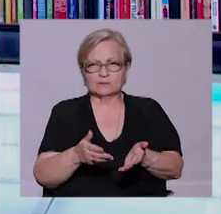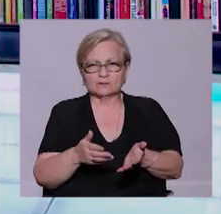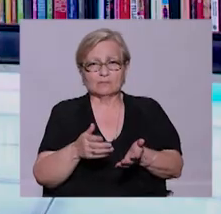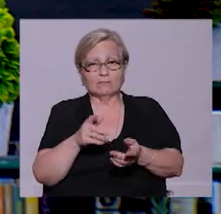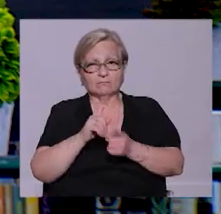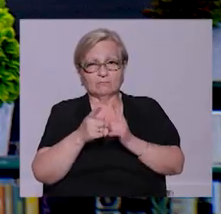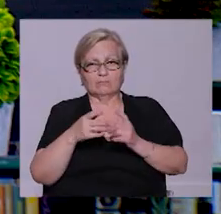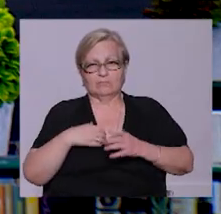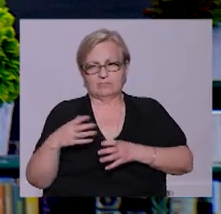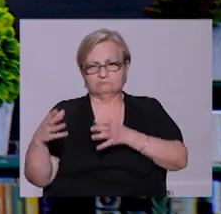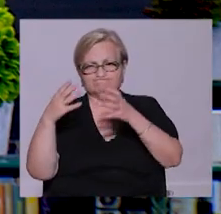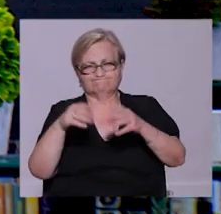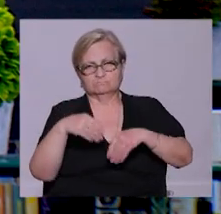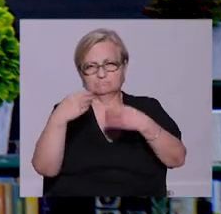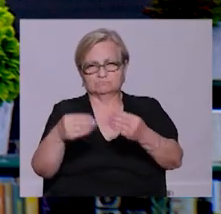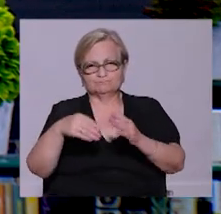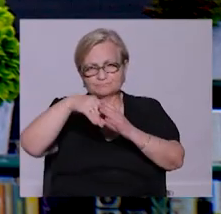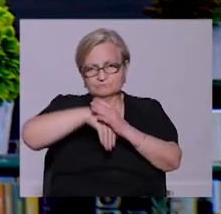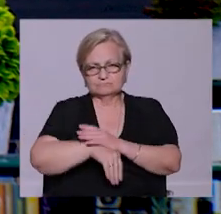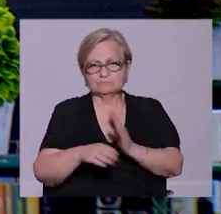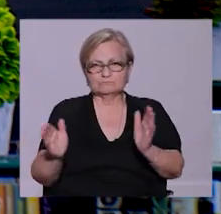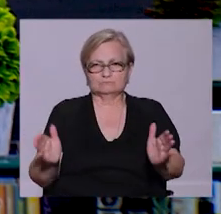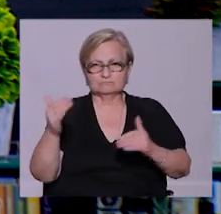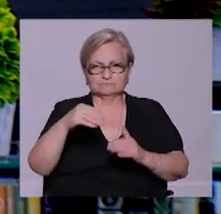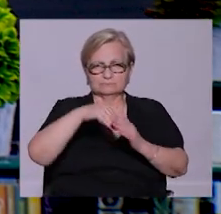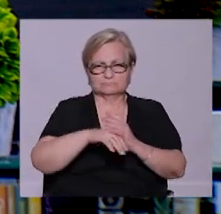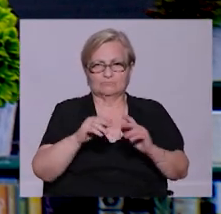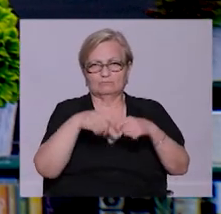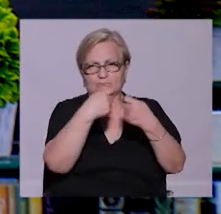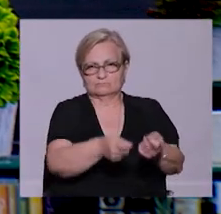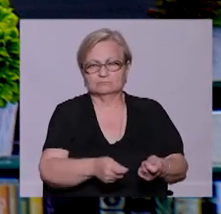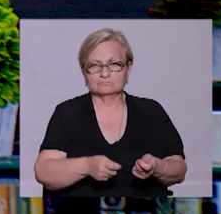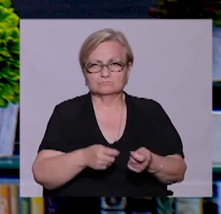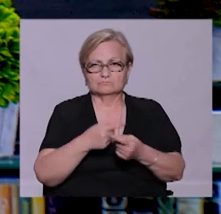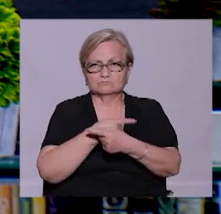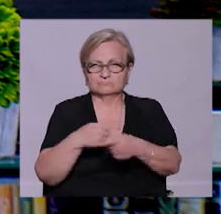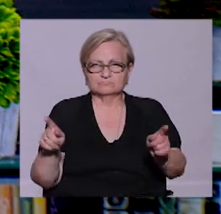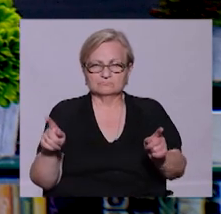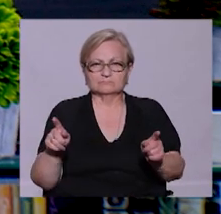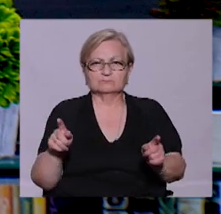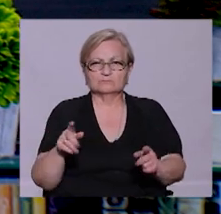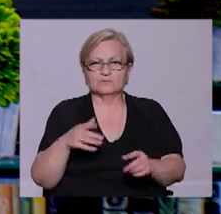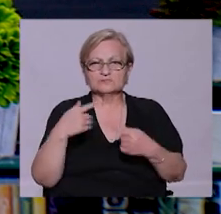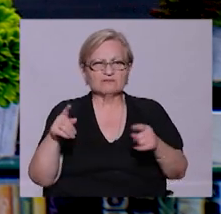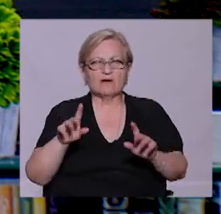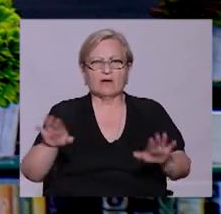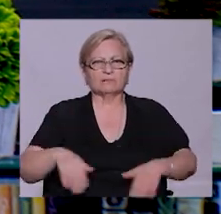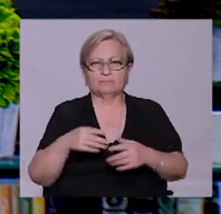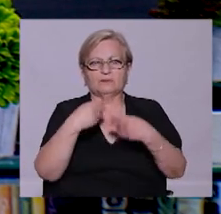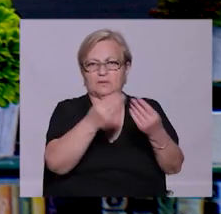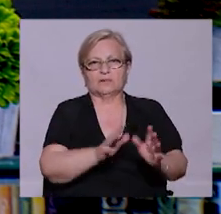გავატანო? ამას გავატანო. ჩადო ოქროს კოლოფში ქვა და გაატანა. სხვა არარა მზითევი არ მიუცია.